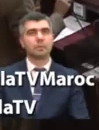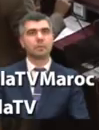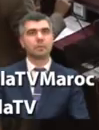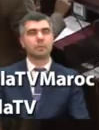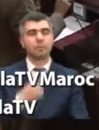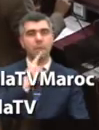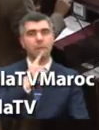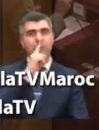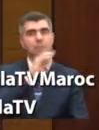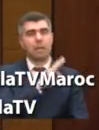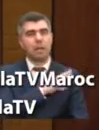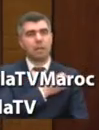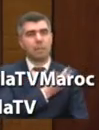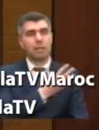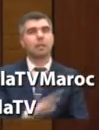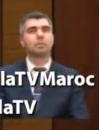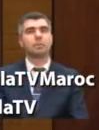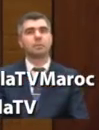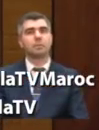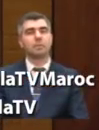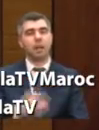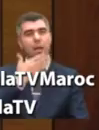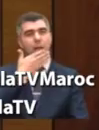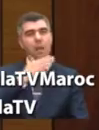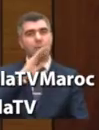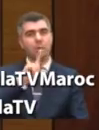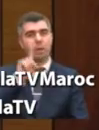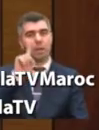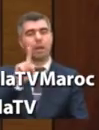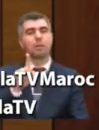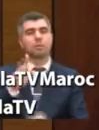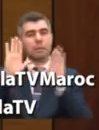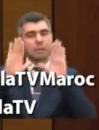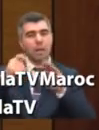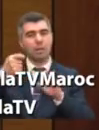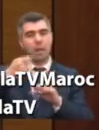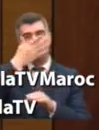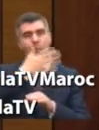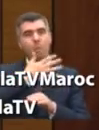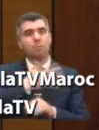بسم الله الرحمن الرحيم. الحمد لله والصلاة والسلام على رسول الله.